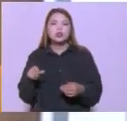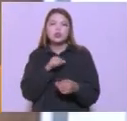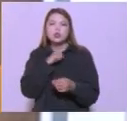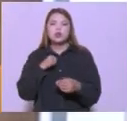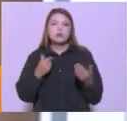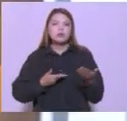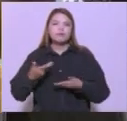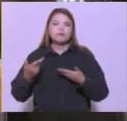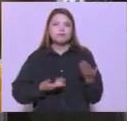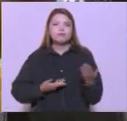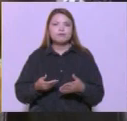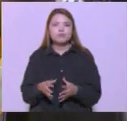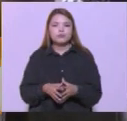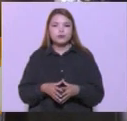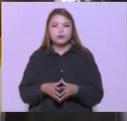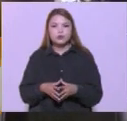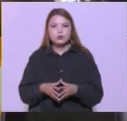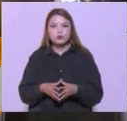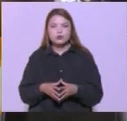пешком.